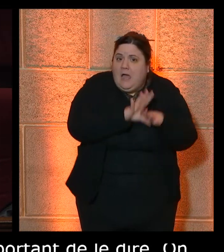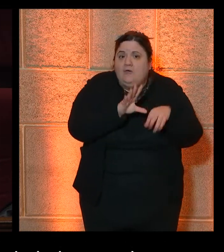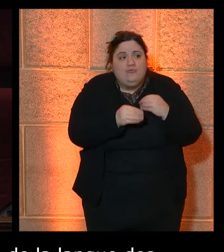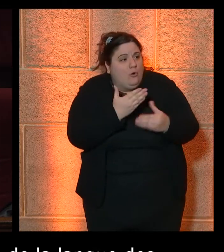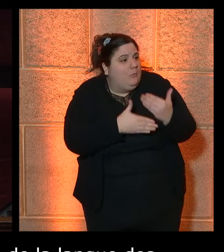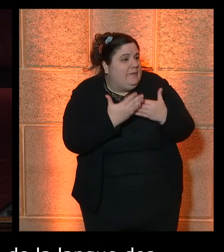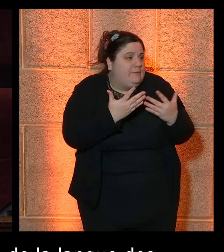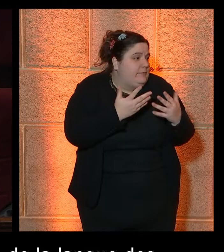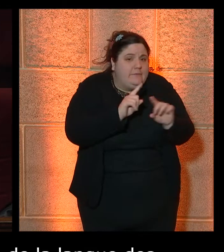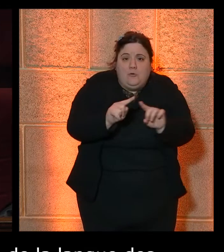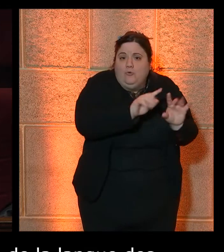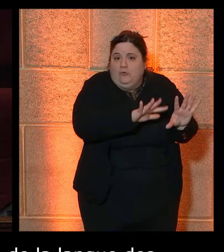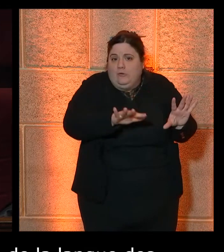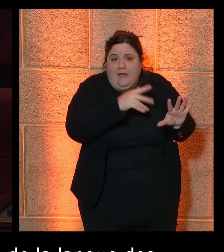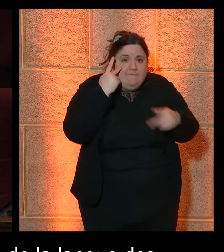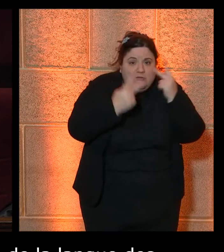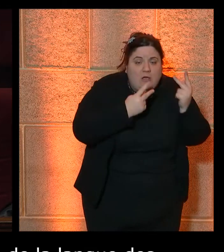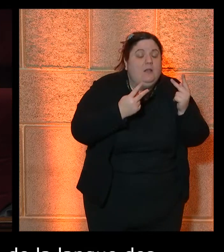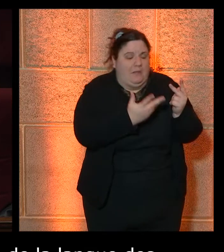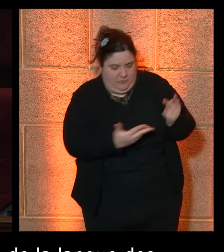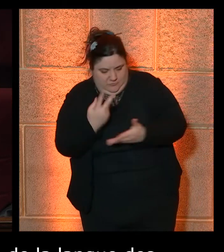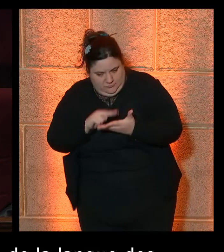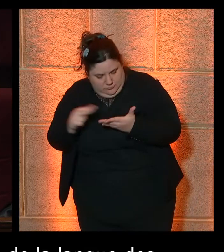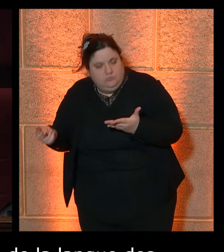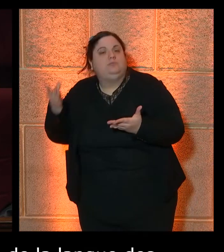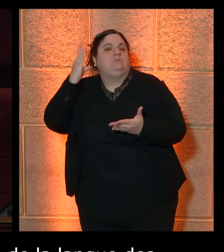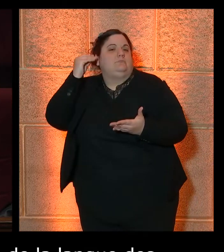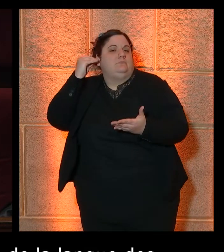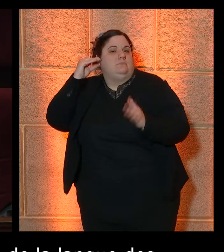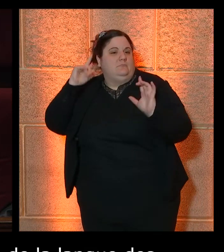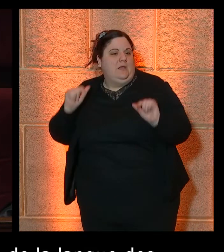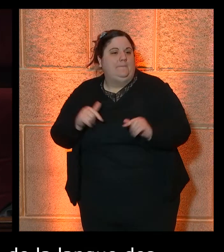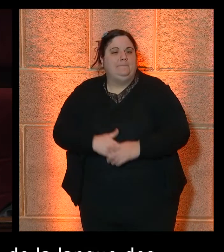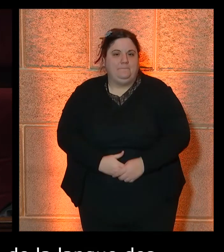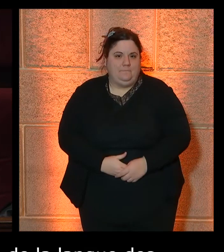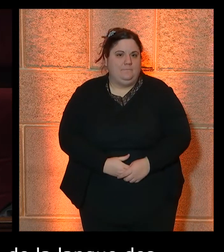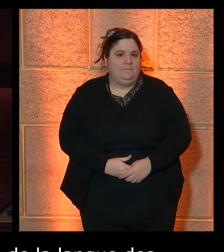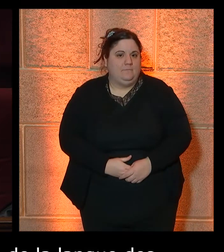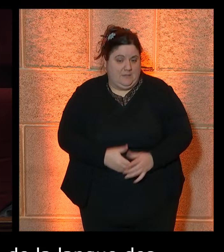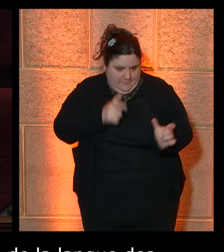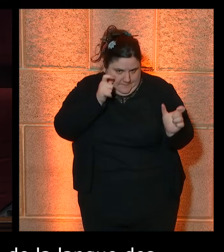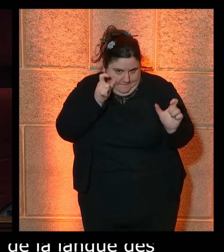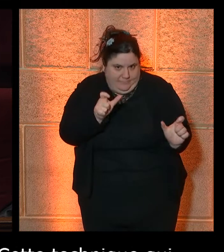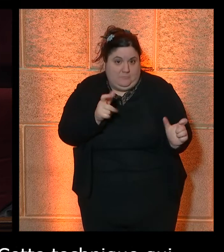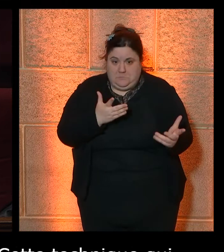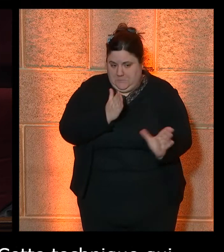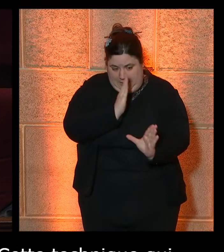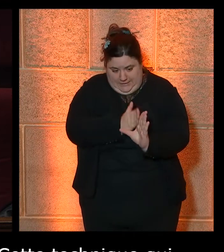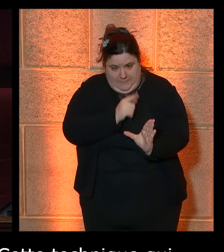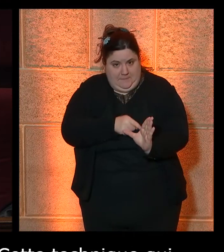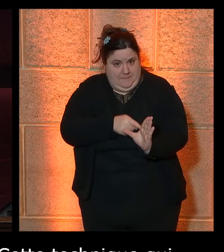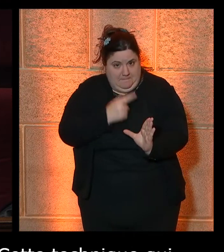scénarisation dans les clips. Et bien là, dans ces clips, l'idée, ça sera bien de s'assurer que ces clips de campagne officielle seront